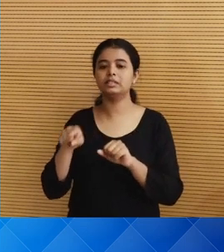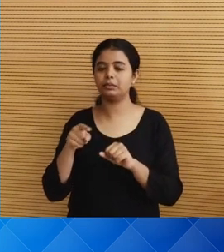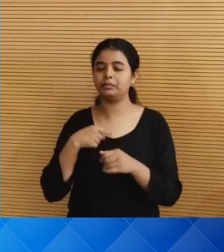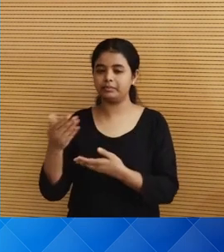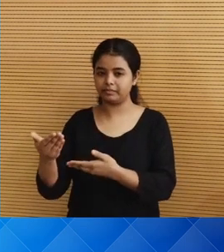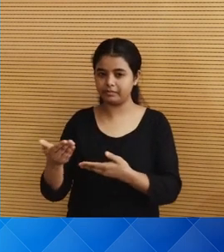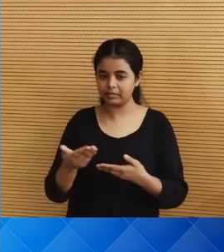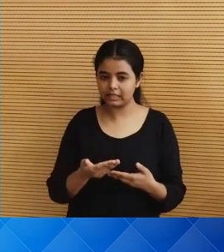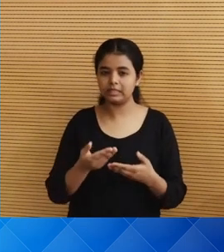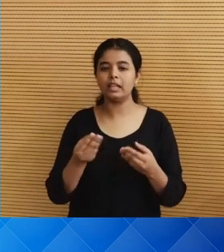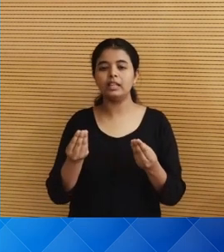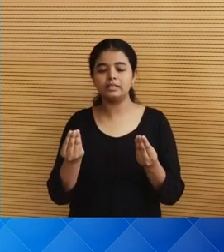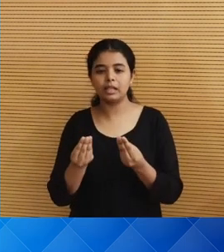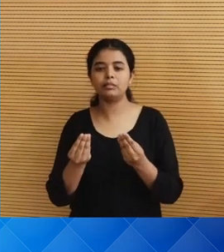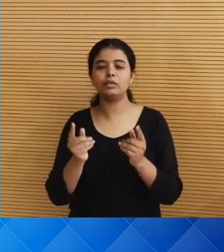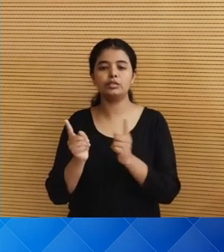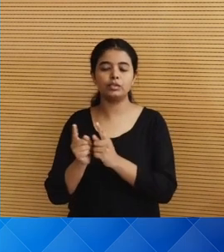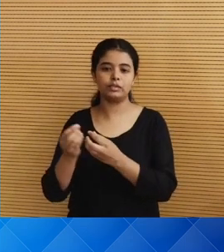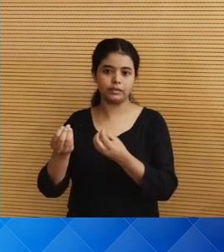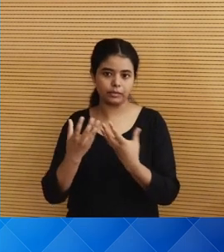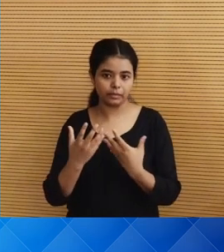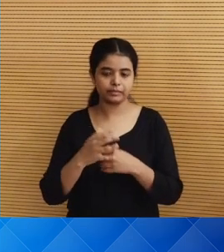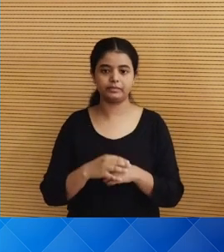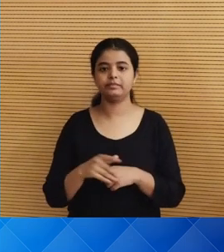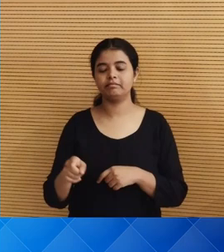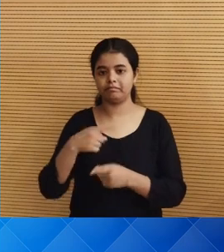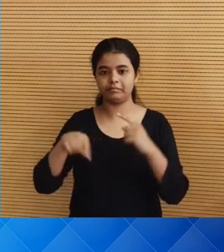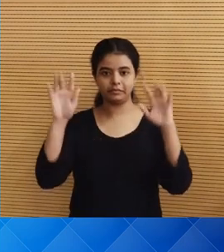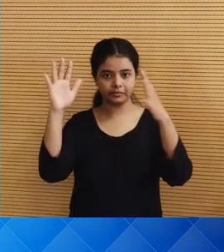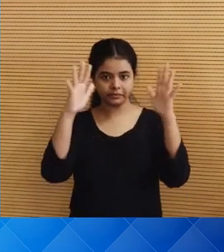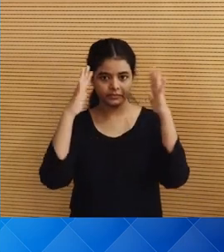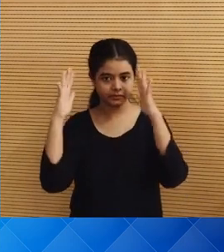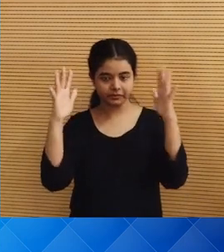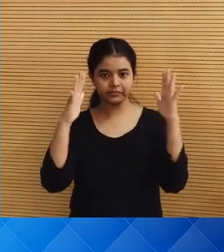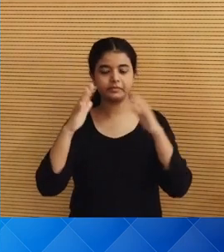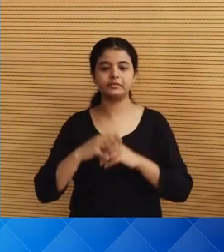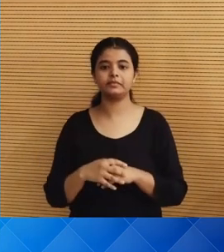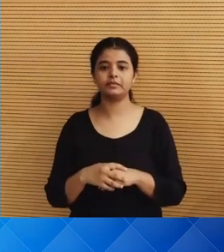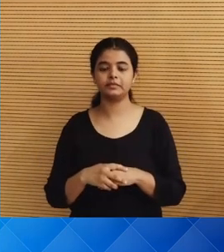पधारने का विनम्र आग्रह करूंगा। आप सबकी करतल ध्वनि उनका आगमन गुंजायमान बनाए।